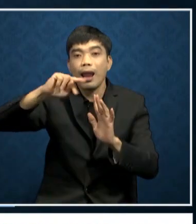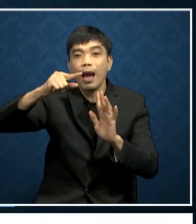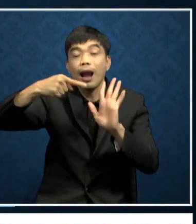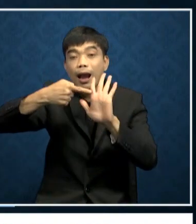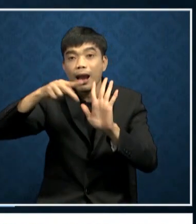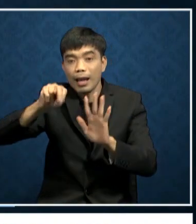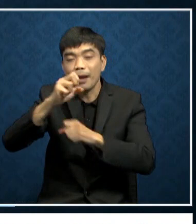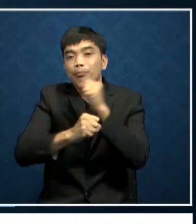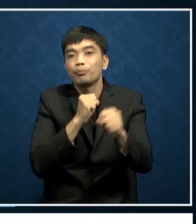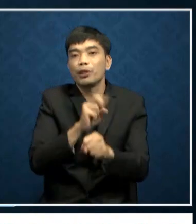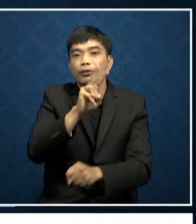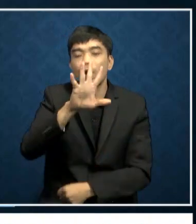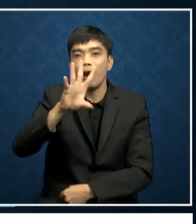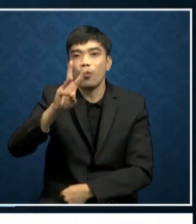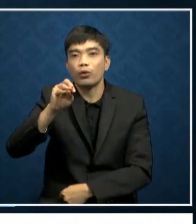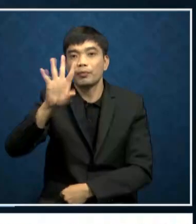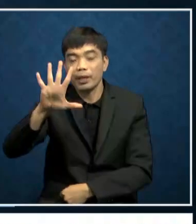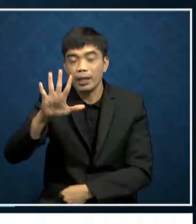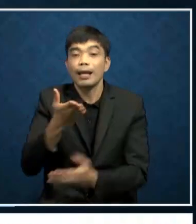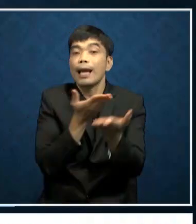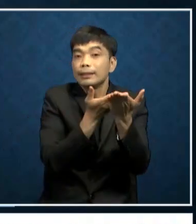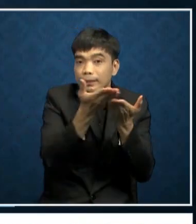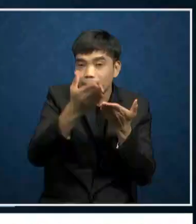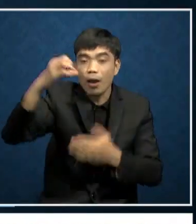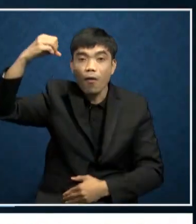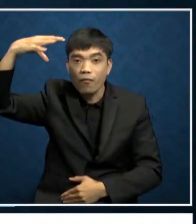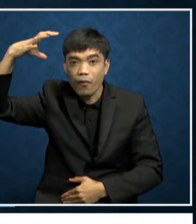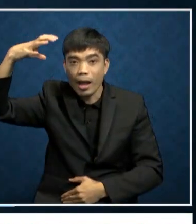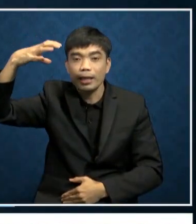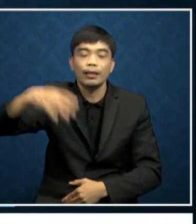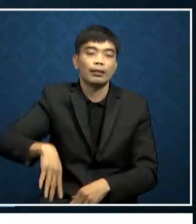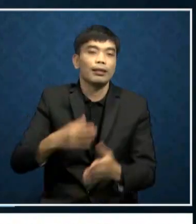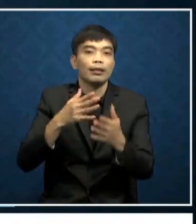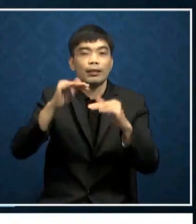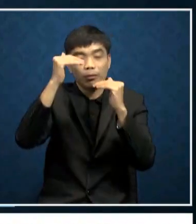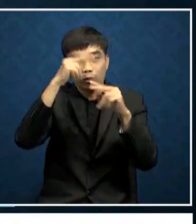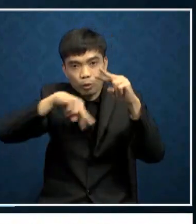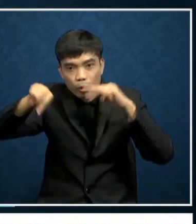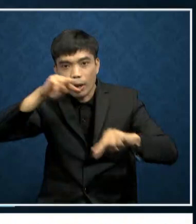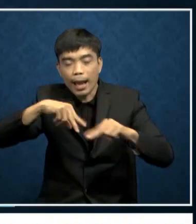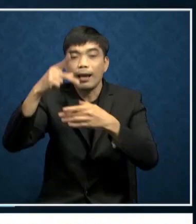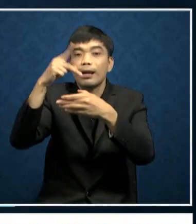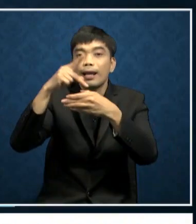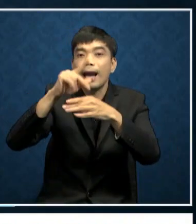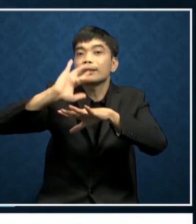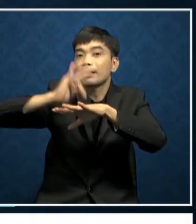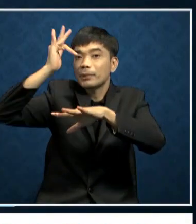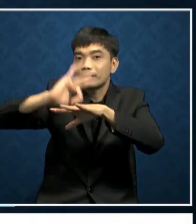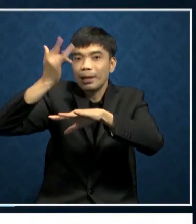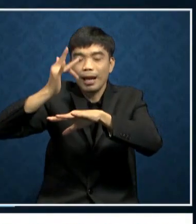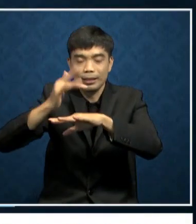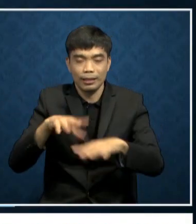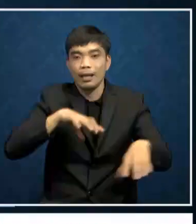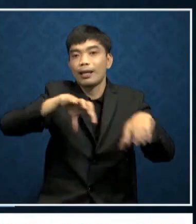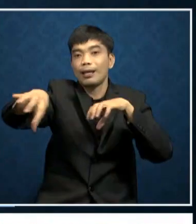64กำกับการรับซื้อไฟฟ้ากำกับกิจการไฟฟ้ากำกับกิจการกาซธรรมชาติผลการดำเนิน